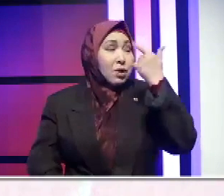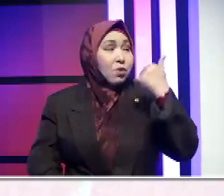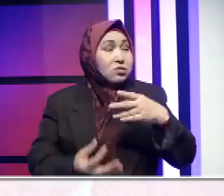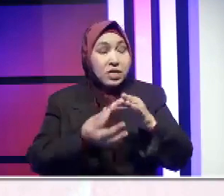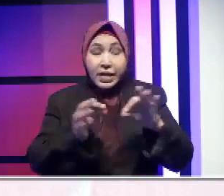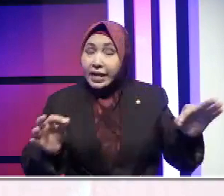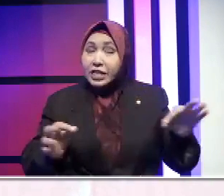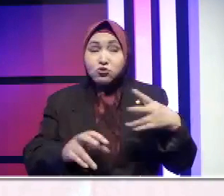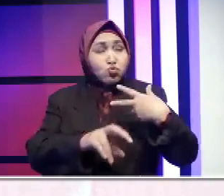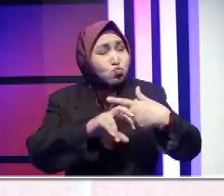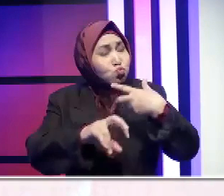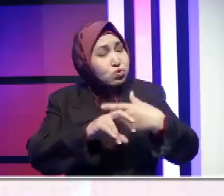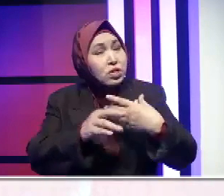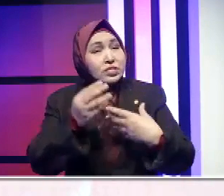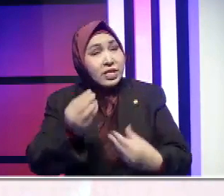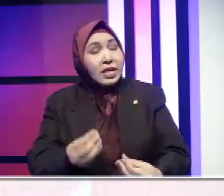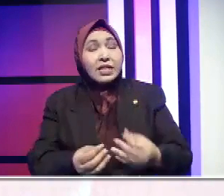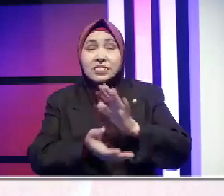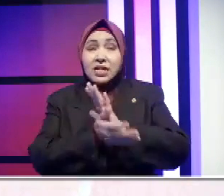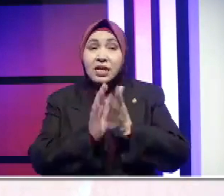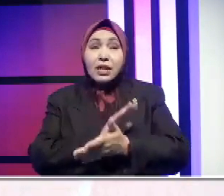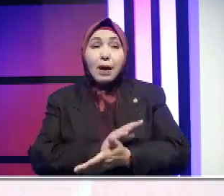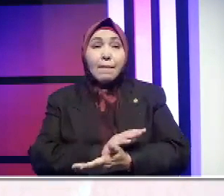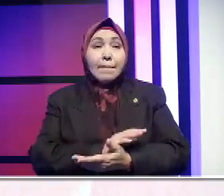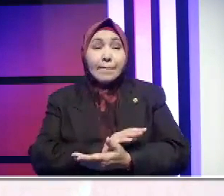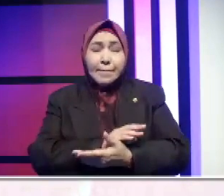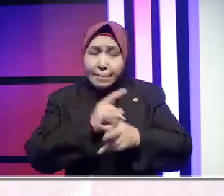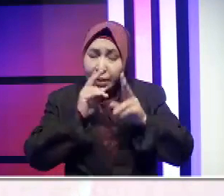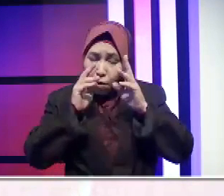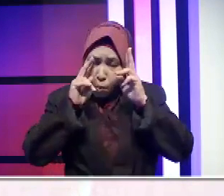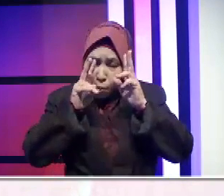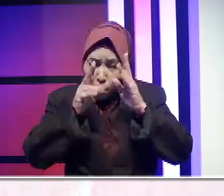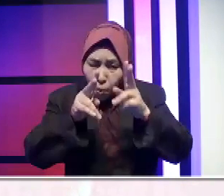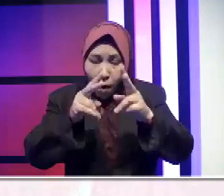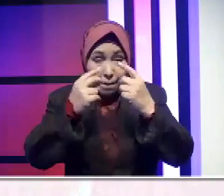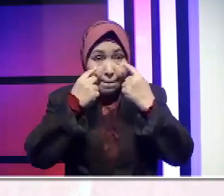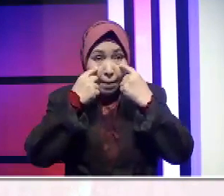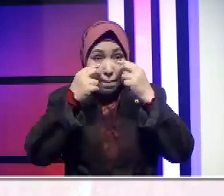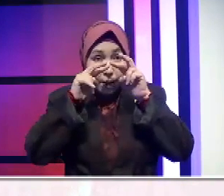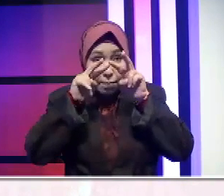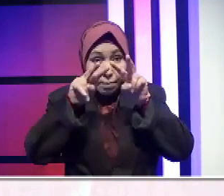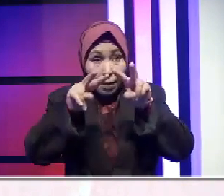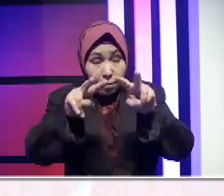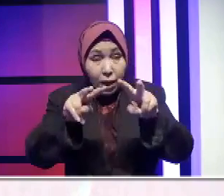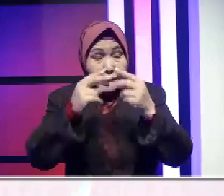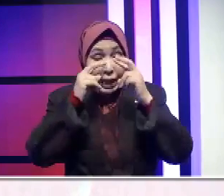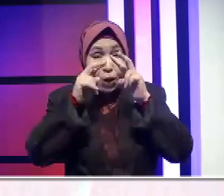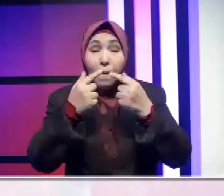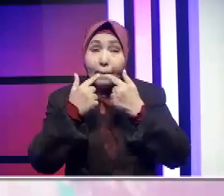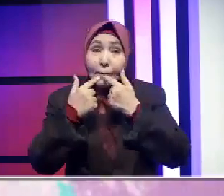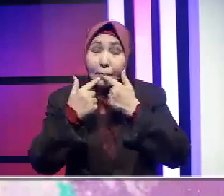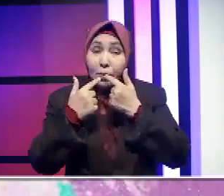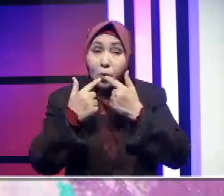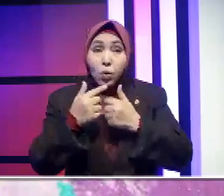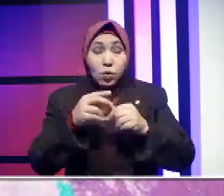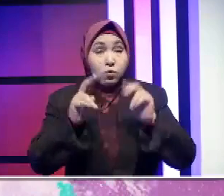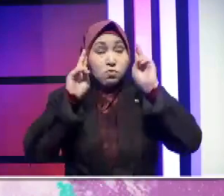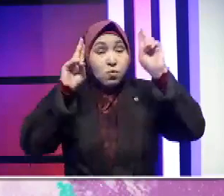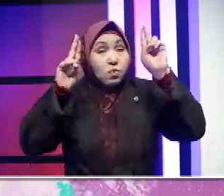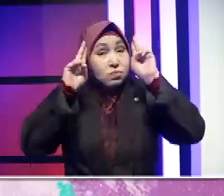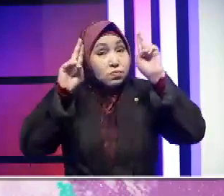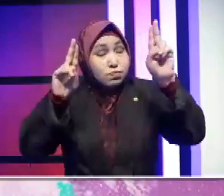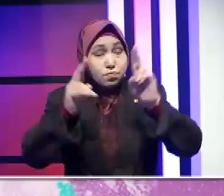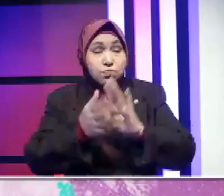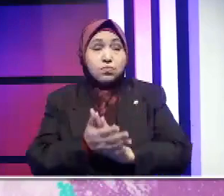gak suka sedikit dia diperlukan kepada penelitian dan juga penglihatan atau laki mushafahah Insyaallah baik